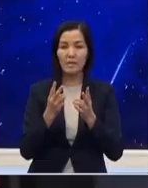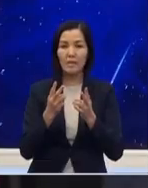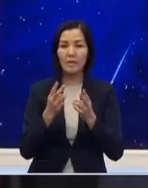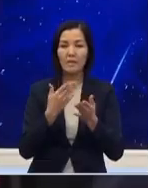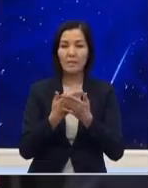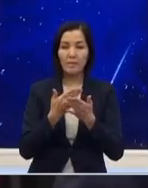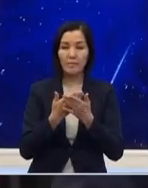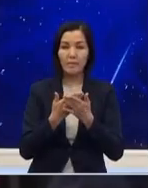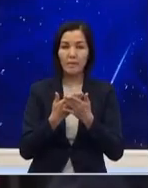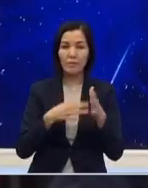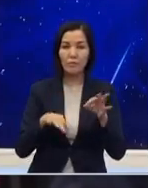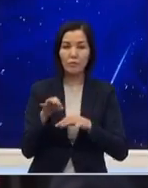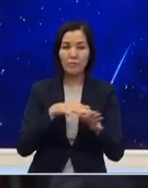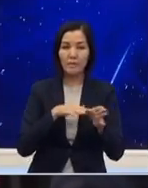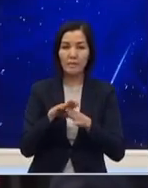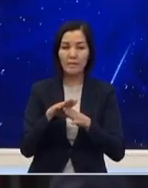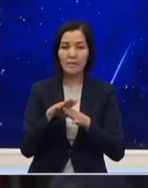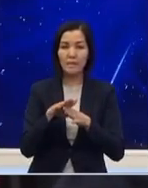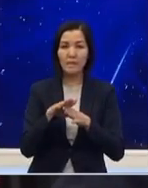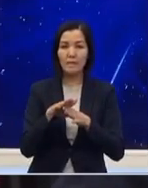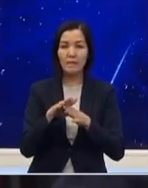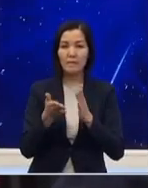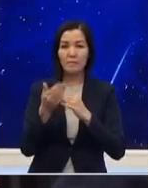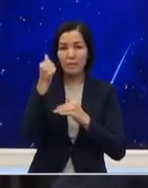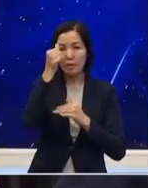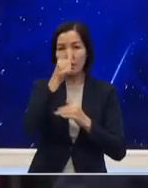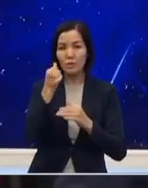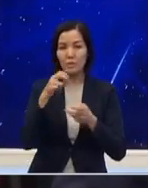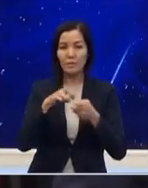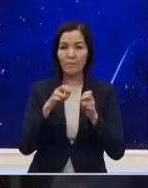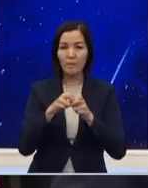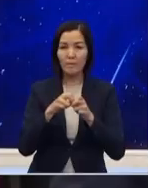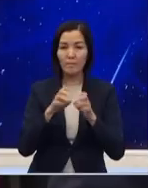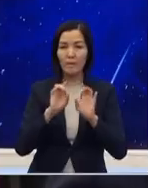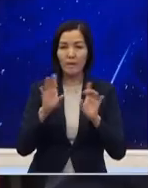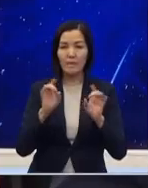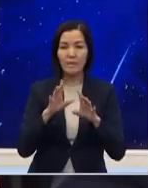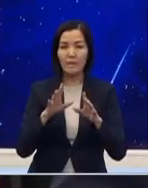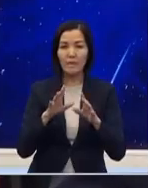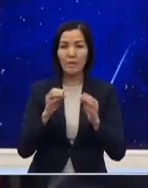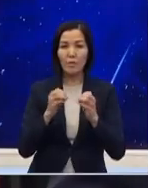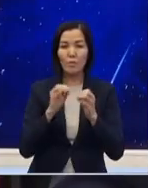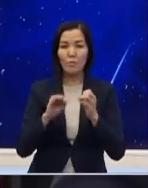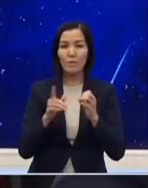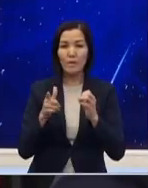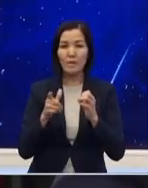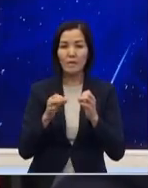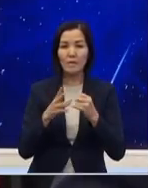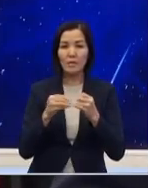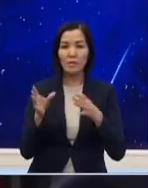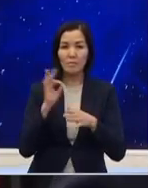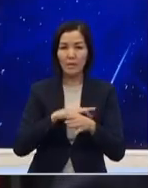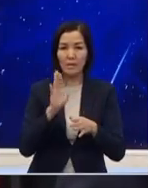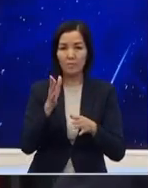бұл жоба іске асса, мен былтырда айтқам, осы мәселені Қоғалы өңірінде 10 мың гектар суармалы жер іске